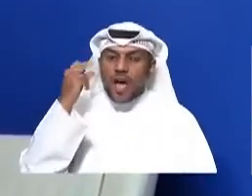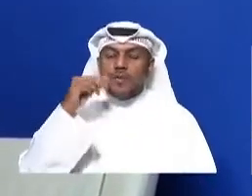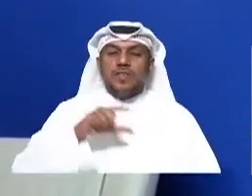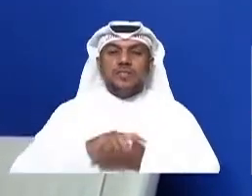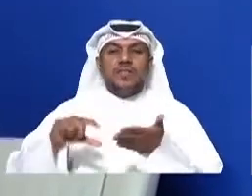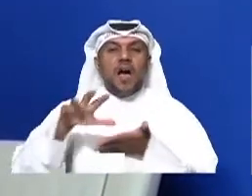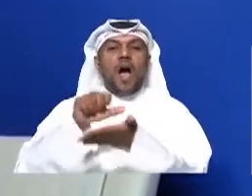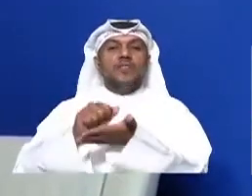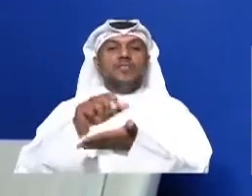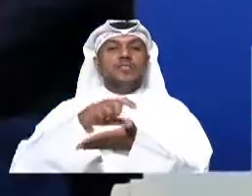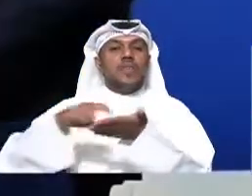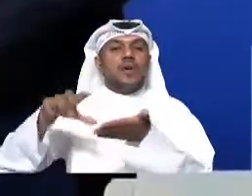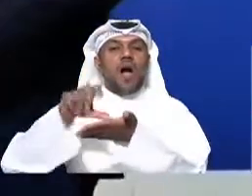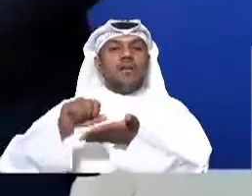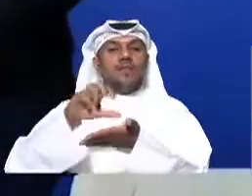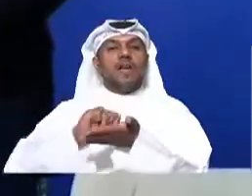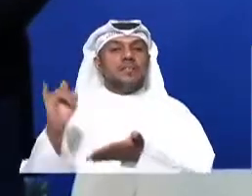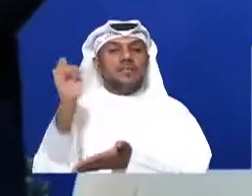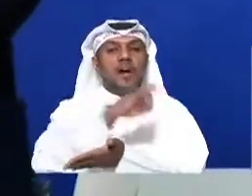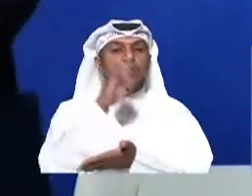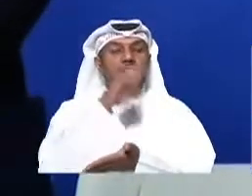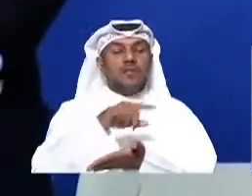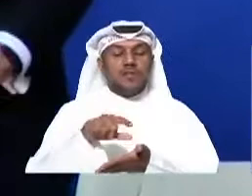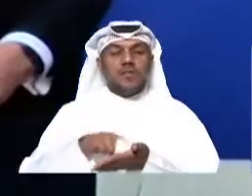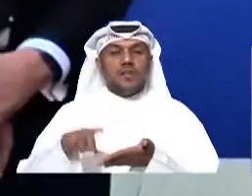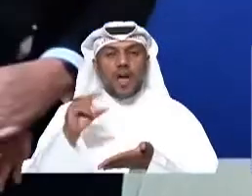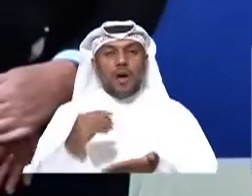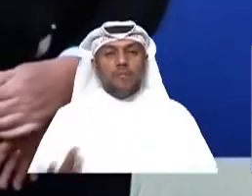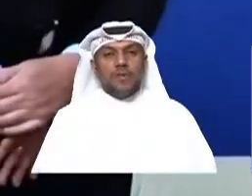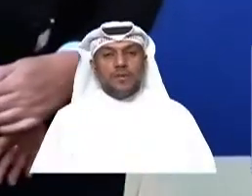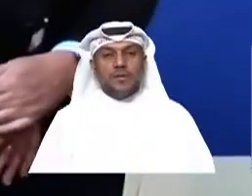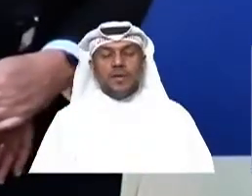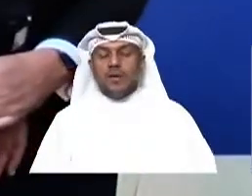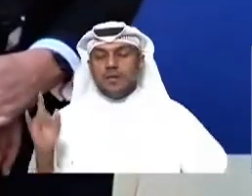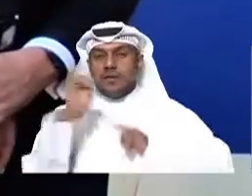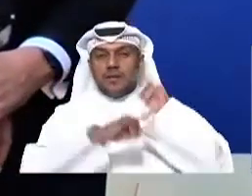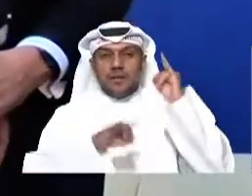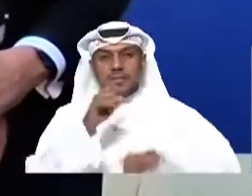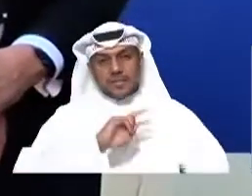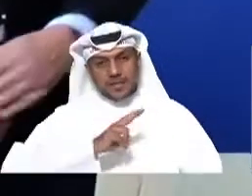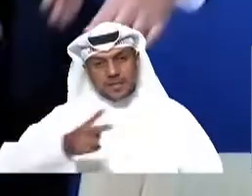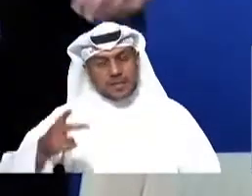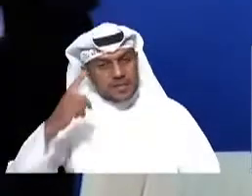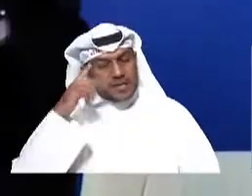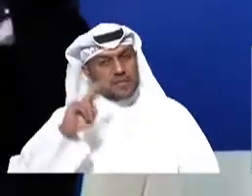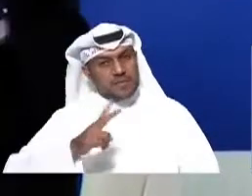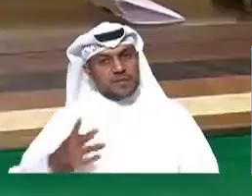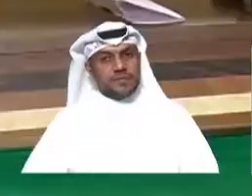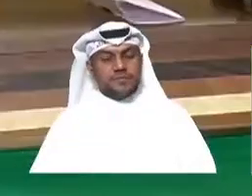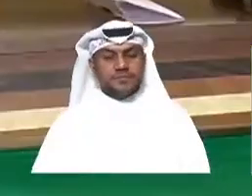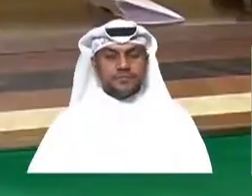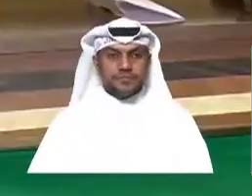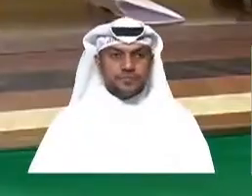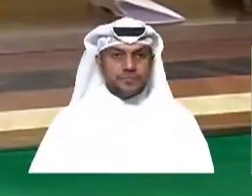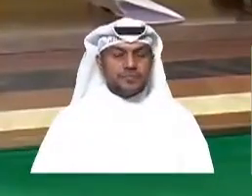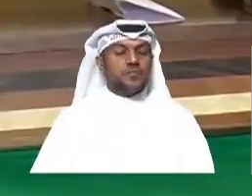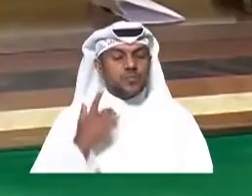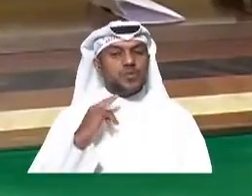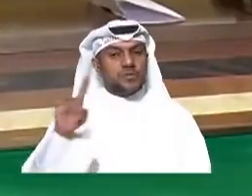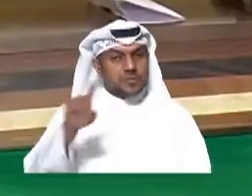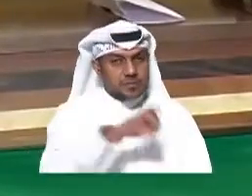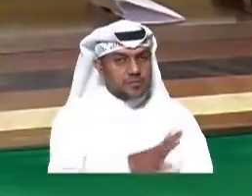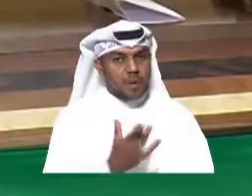أوروبا، إلى جانب فتح المجال للمواطنين للاختيار بين مجموعة متنوعة من وجهات السفر. يتوج